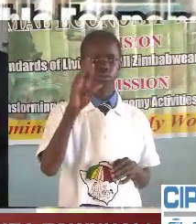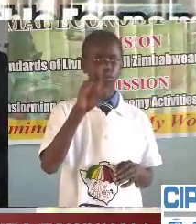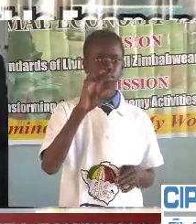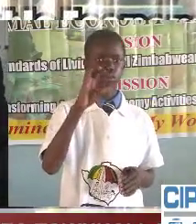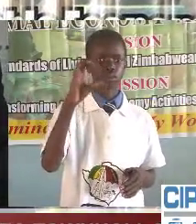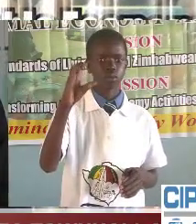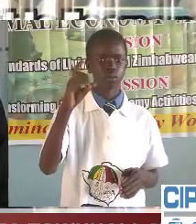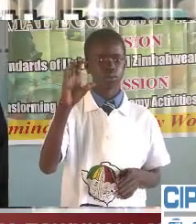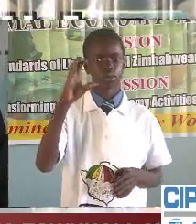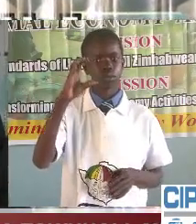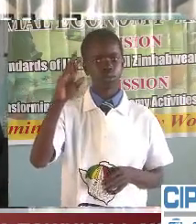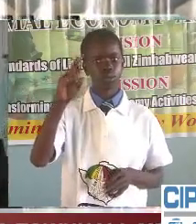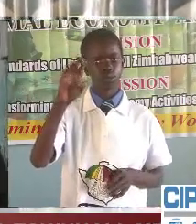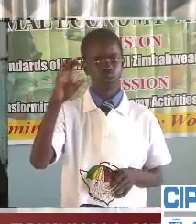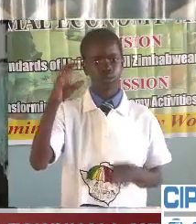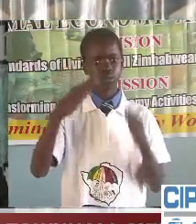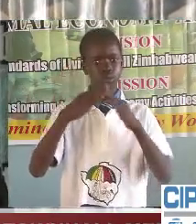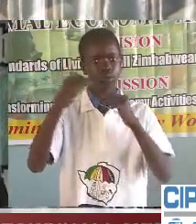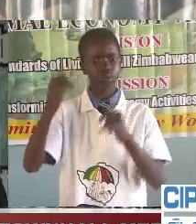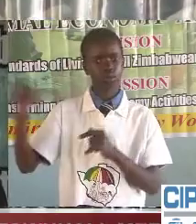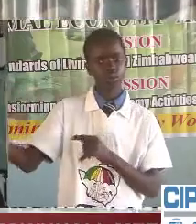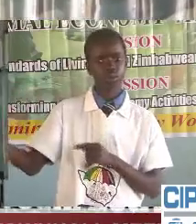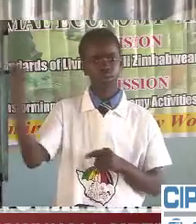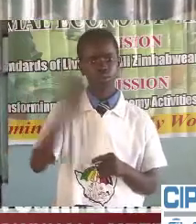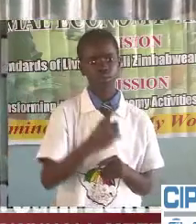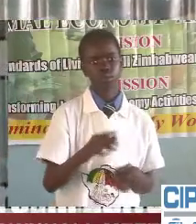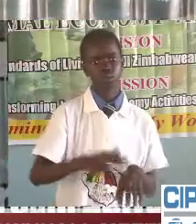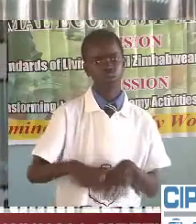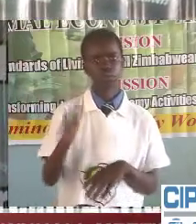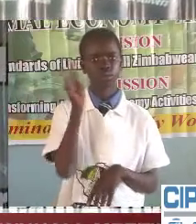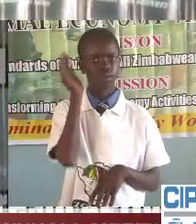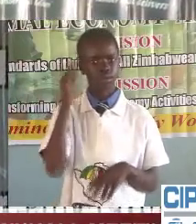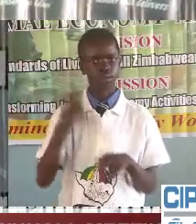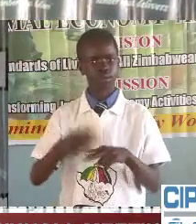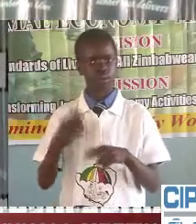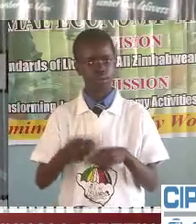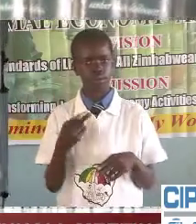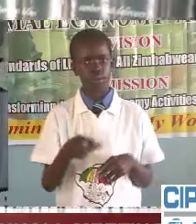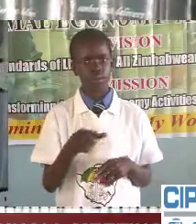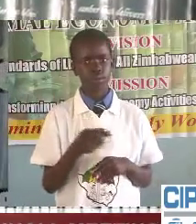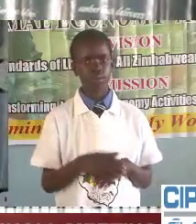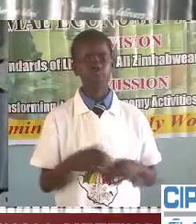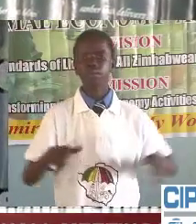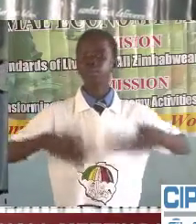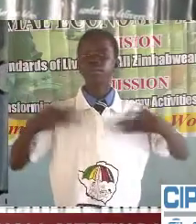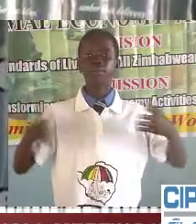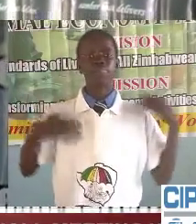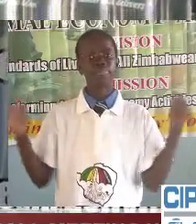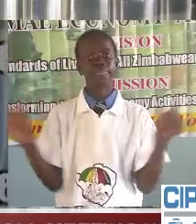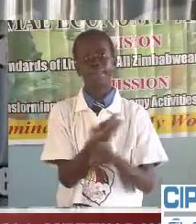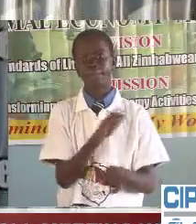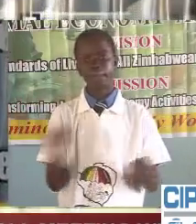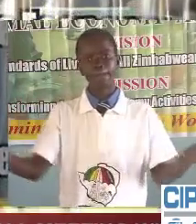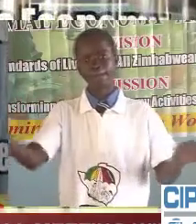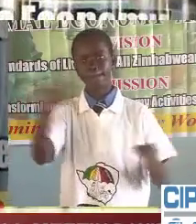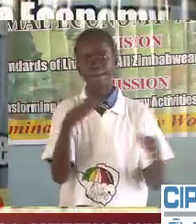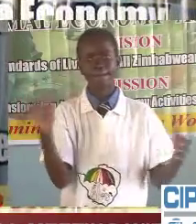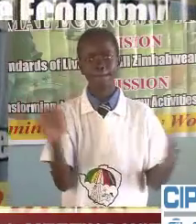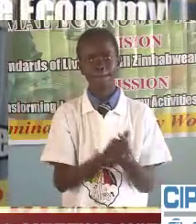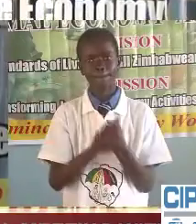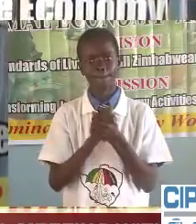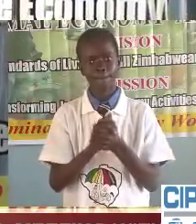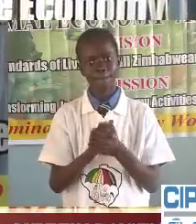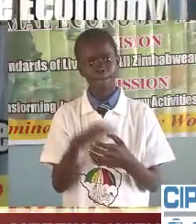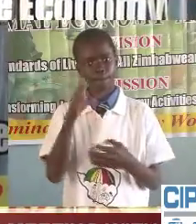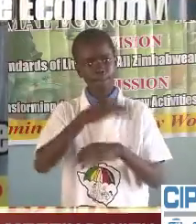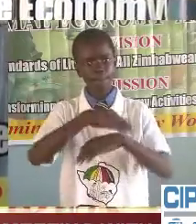inonzi People's Rainbow Coalition. So kunzoka muri kuita zita racho coalition. Ndinofara kuti takasangana sezita redu reparty